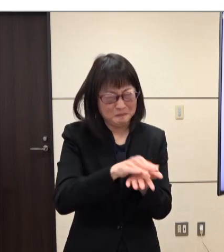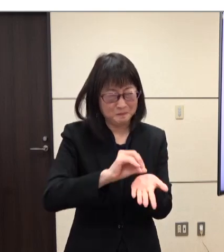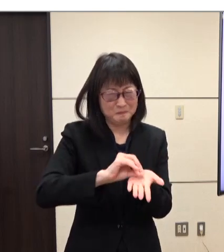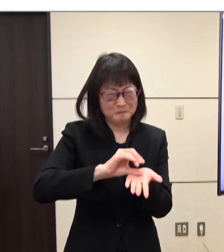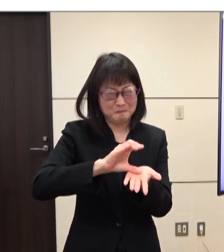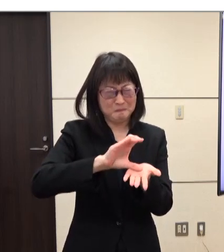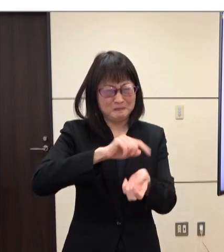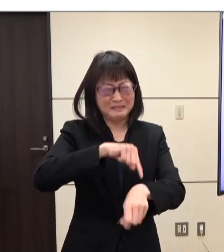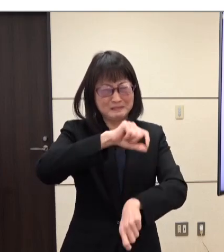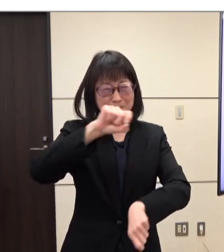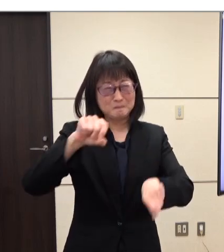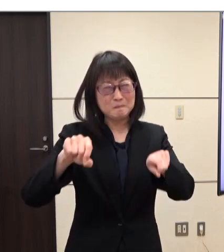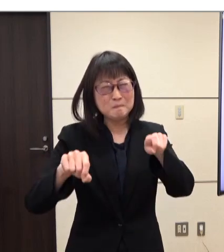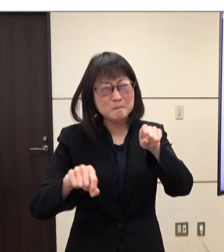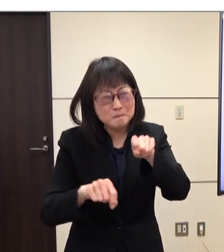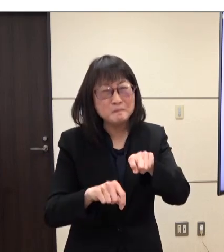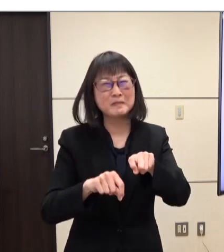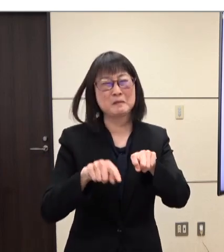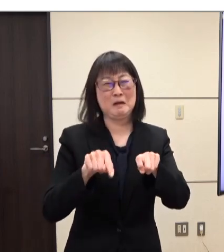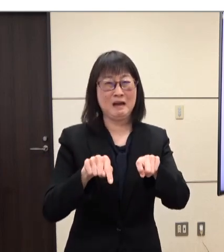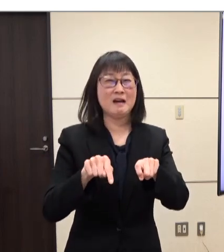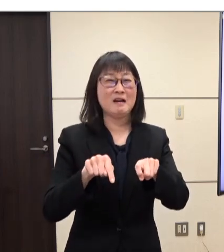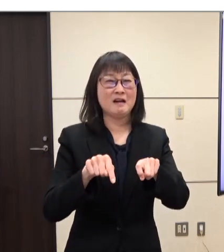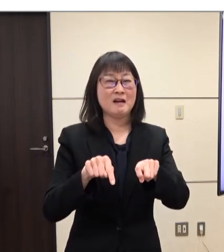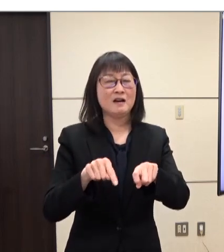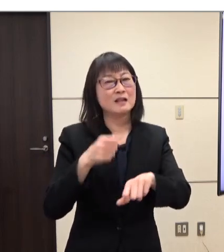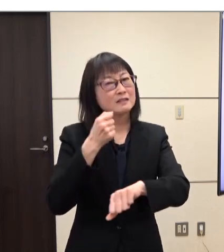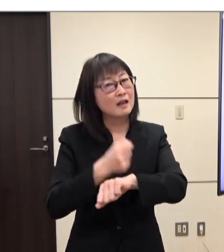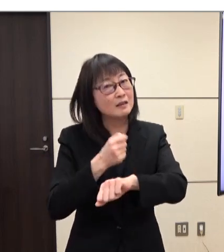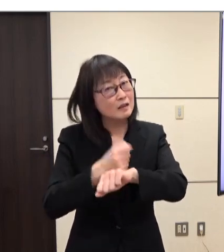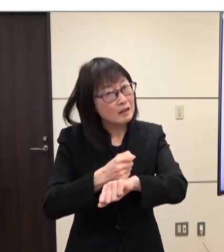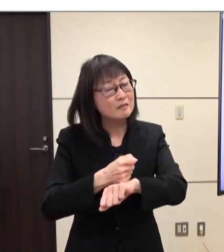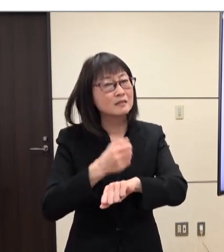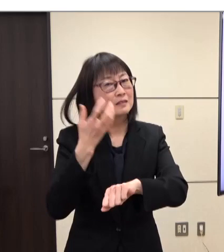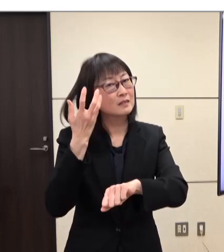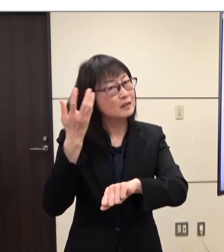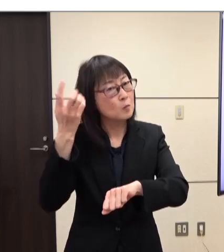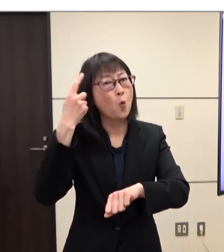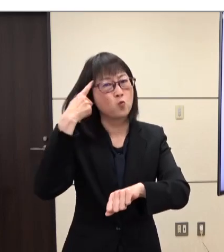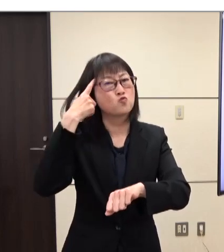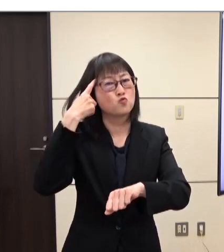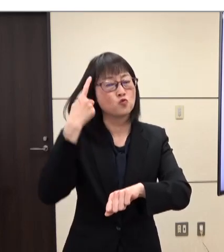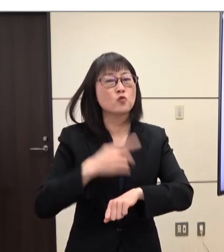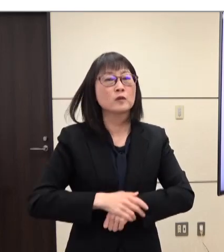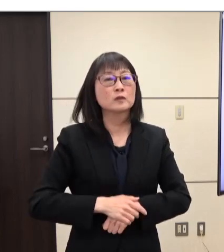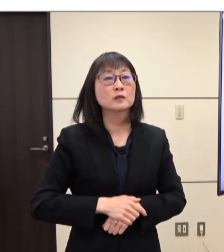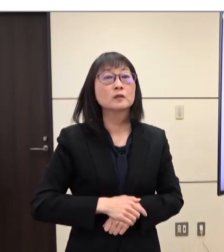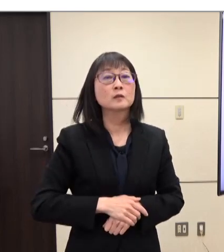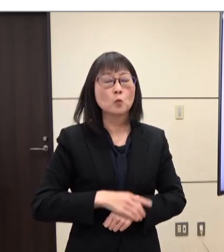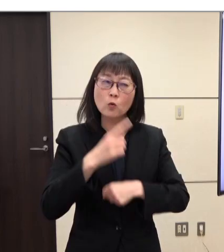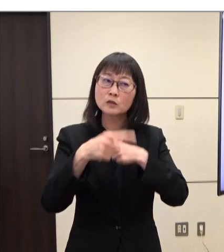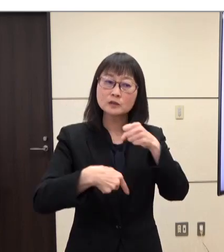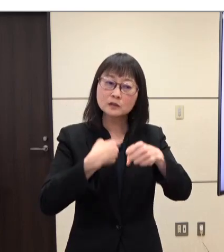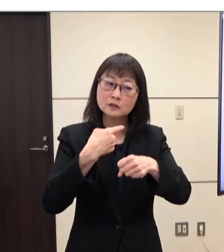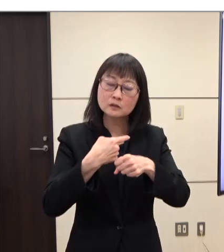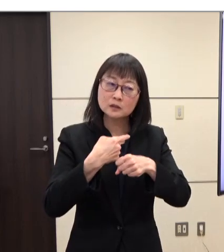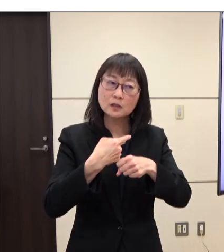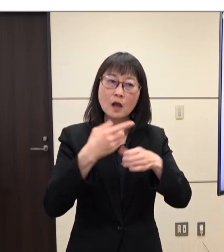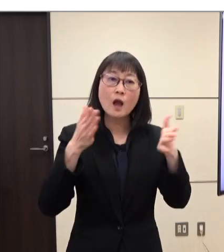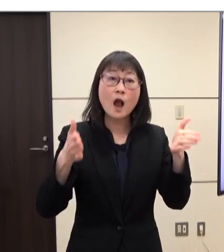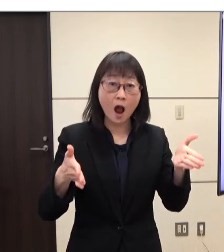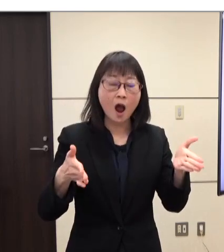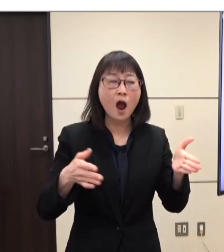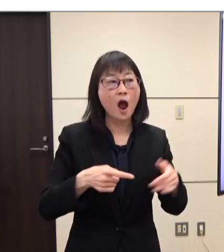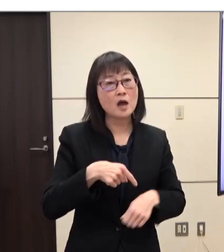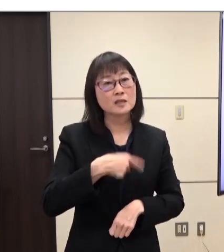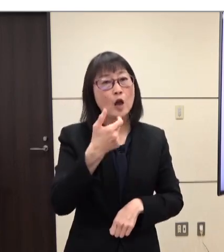かなんかっていうのも生じてくるわけですね。こういったことも、大きく削減されて、まあ、年間150時間で試算してますけど、